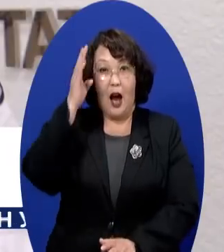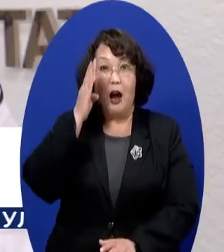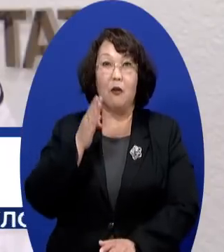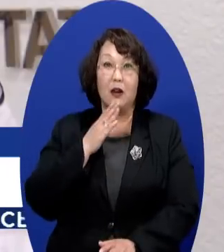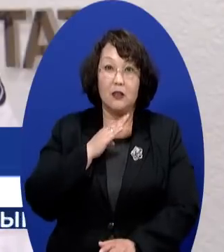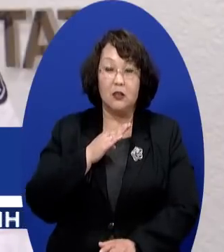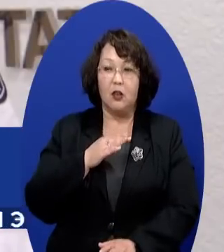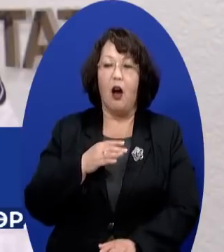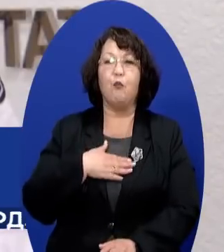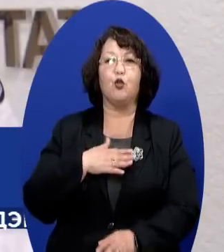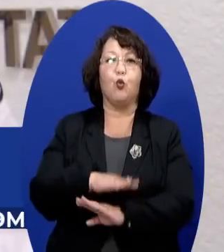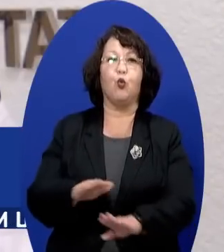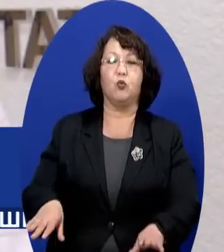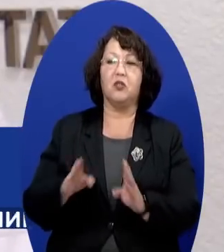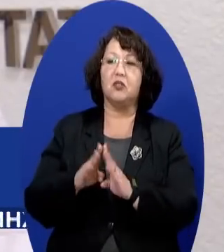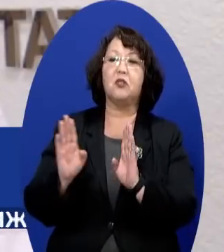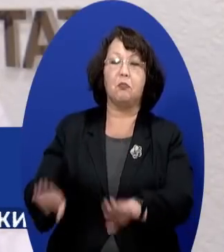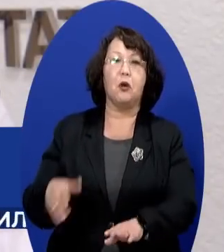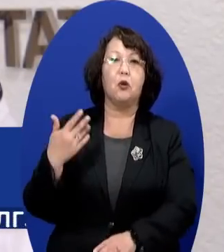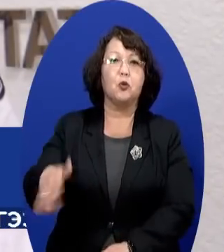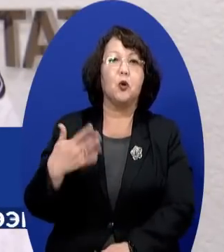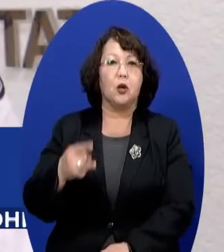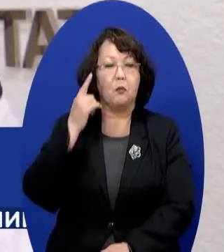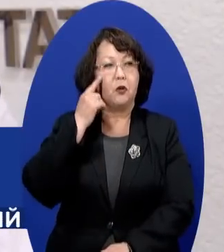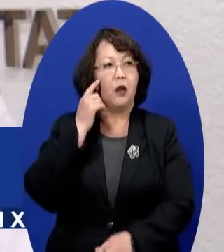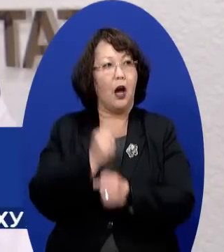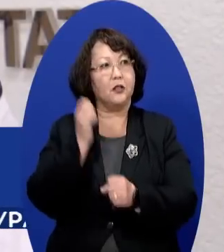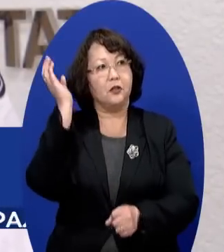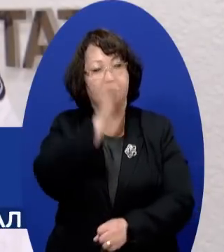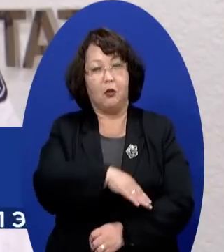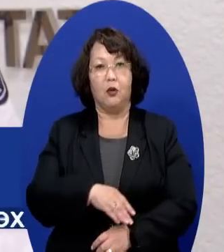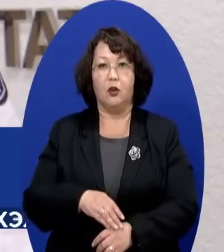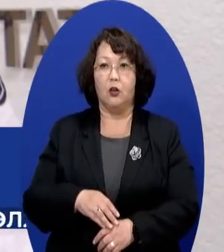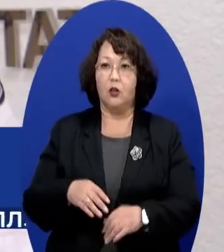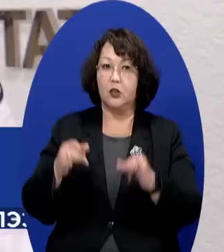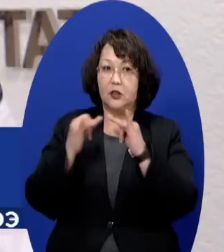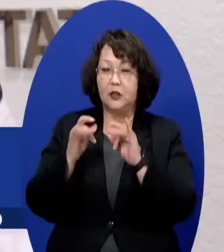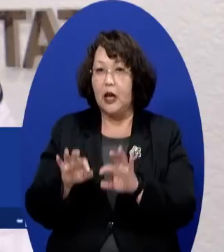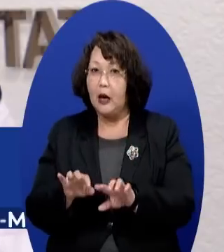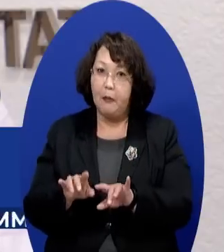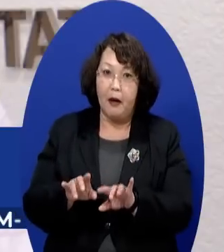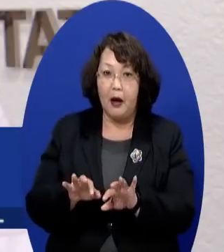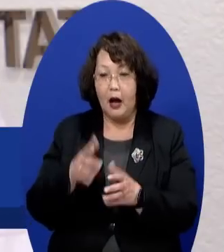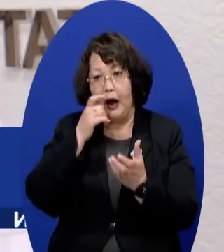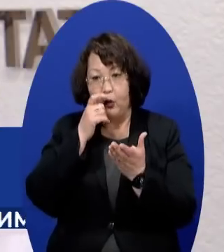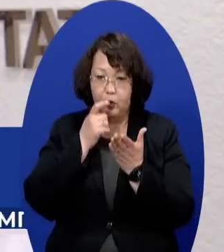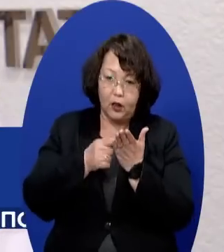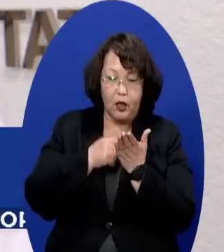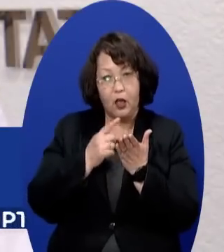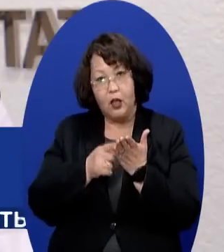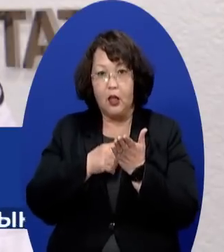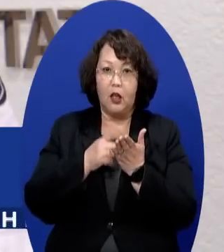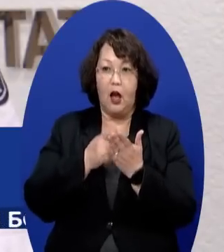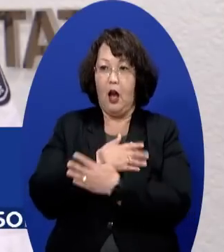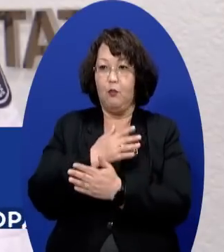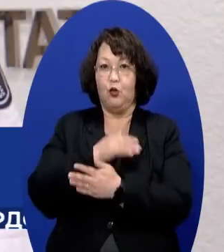чинь гэдэг хандлагаар бас хайхрахгүй орчихдээ бас нөгөө хүүхд маань Захим орчны хэрэглээ нь маш их өндөр болчихдаг энэ амралт